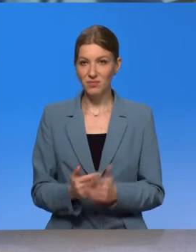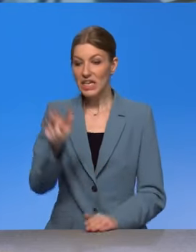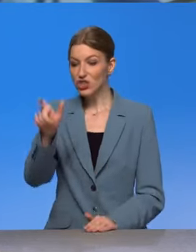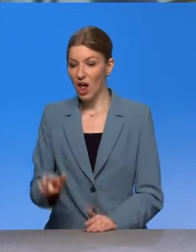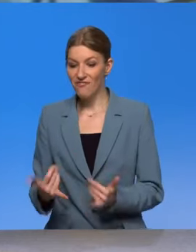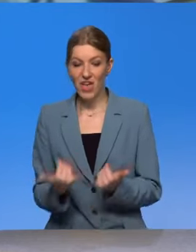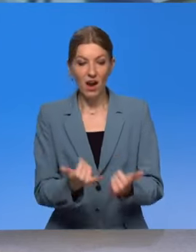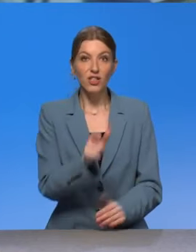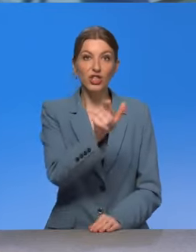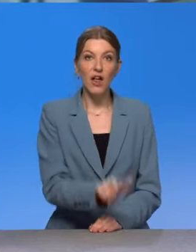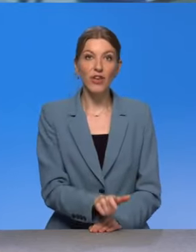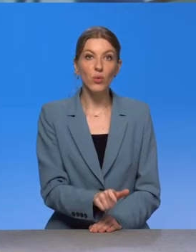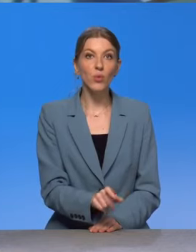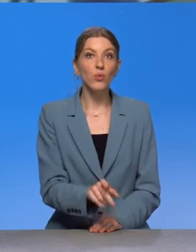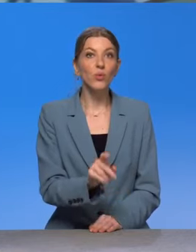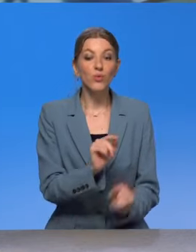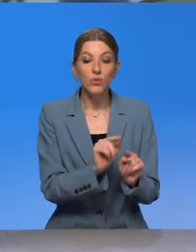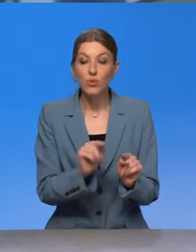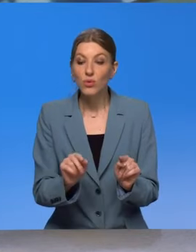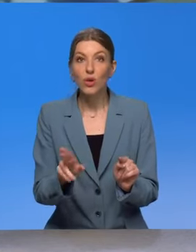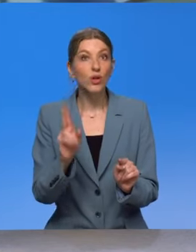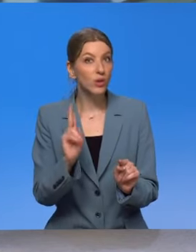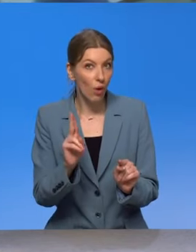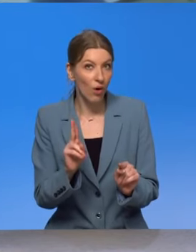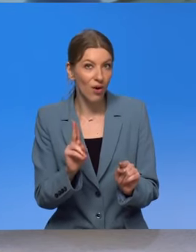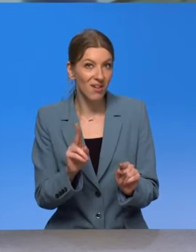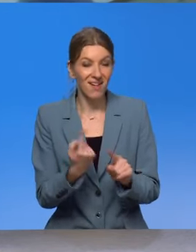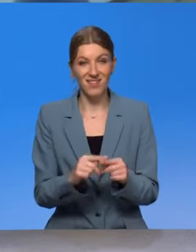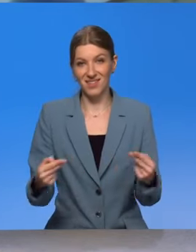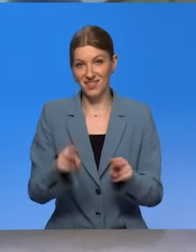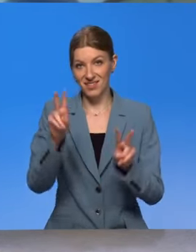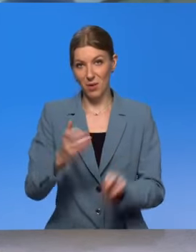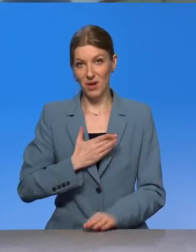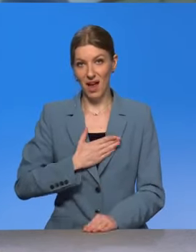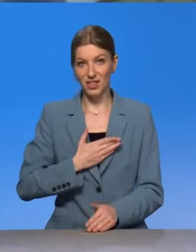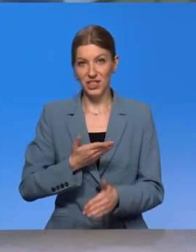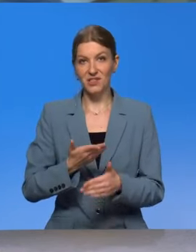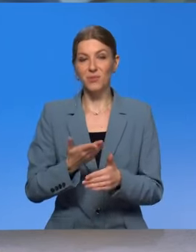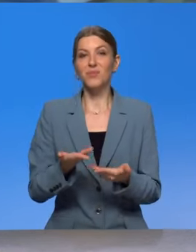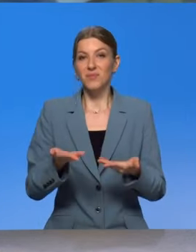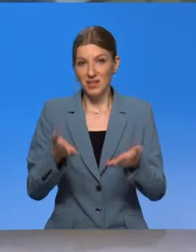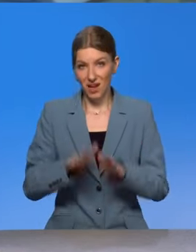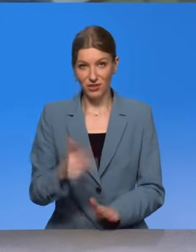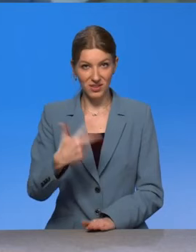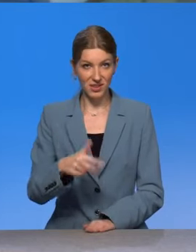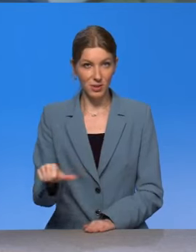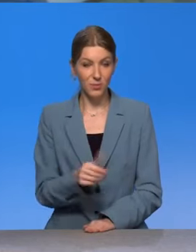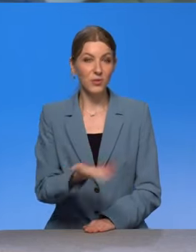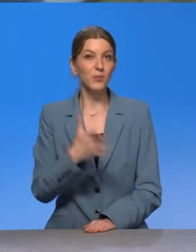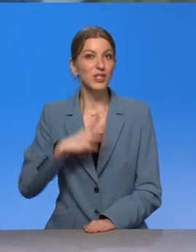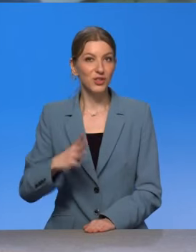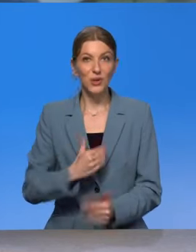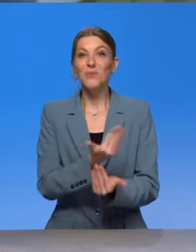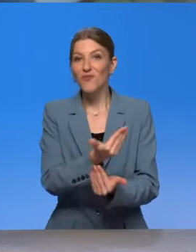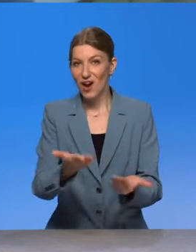человеку кто?» называется тема нашей получасовки. Ждем от вас ответов на варианты ваши,